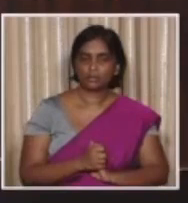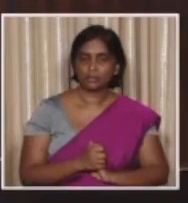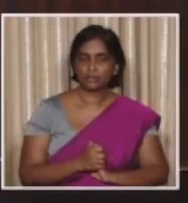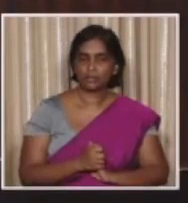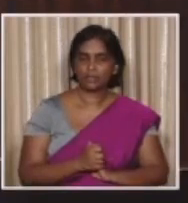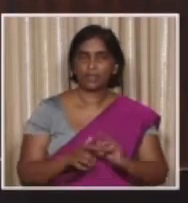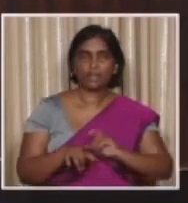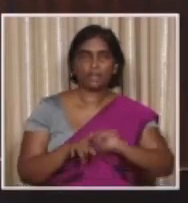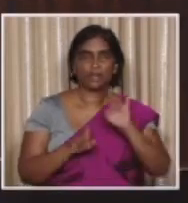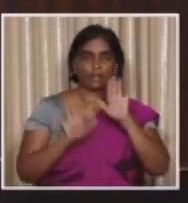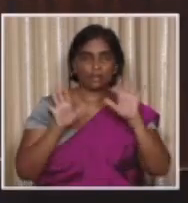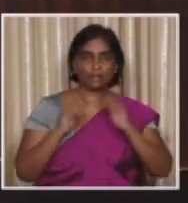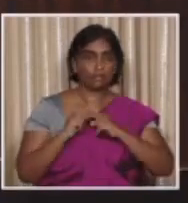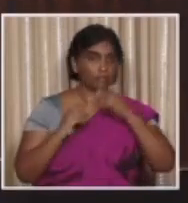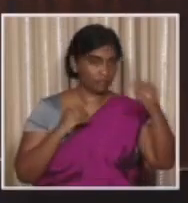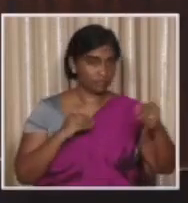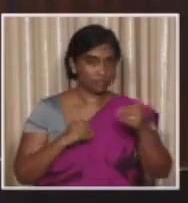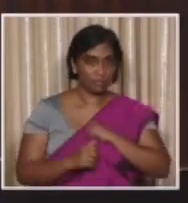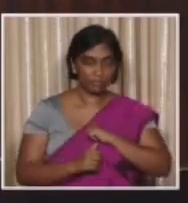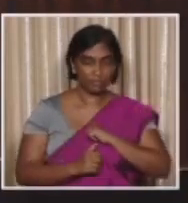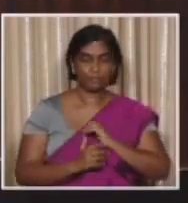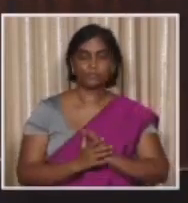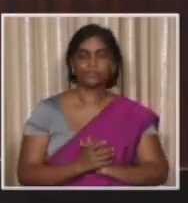තව විනාඩි 10කින් ඉදිරියට ගෙන යාමට සභාව එකඟද?